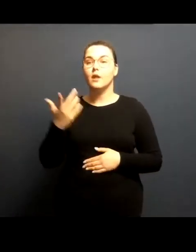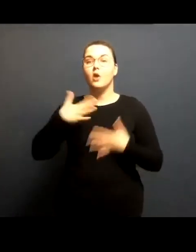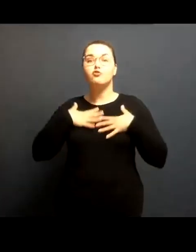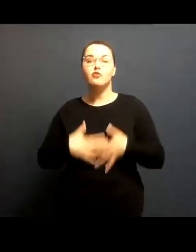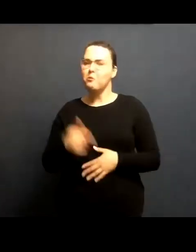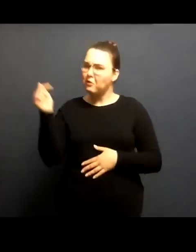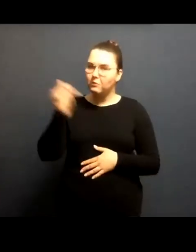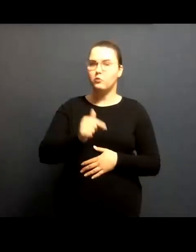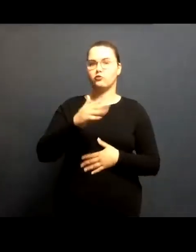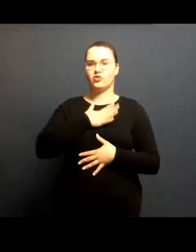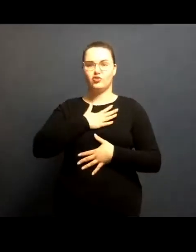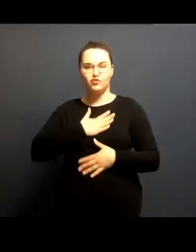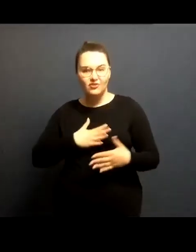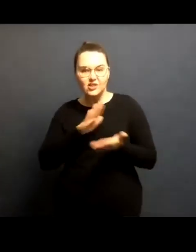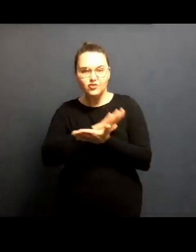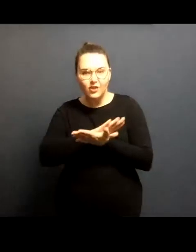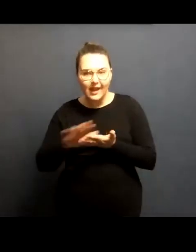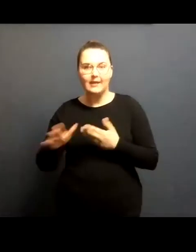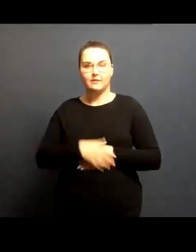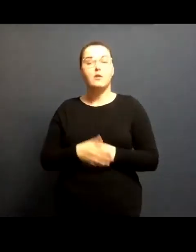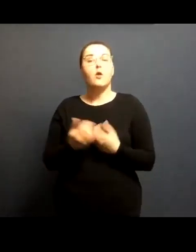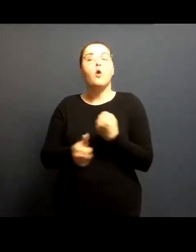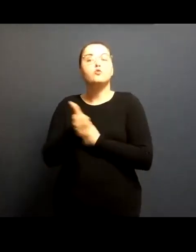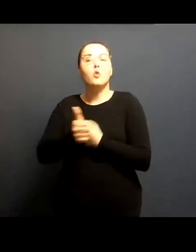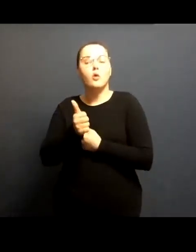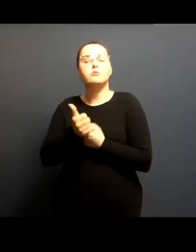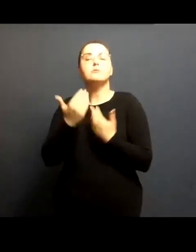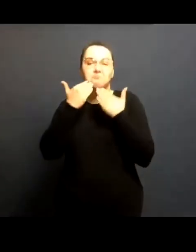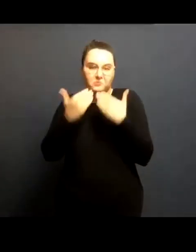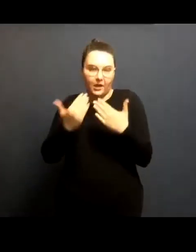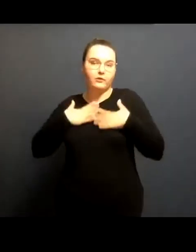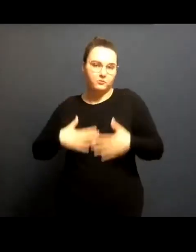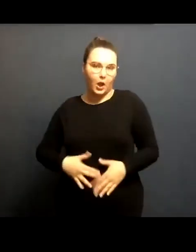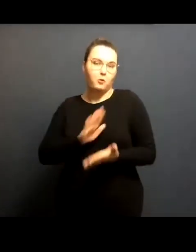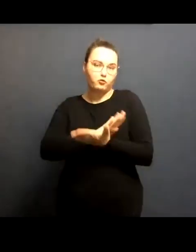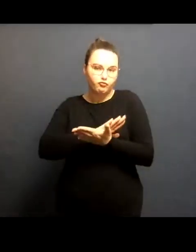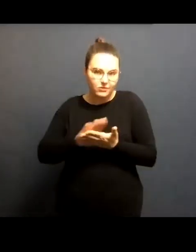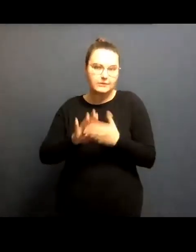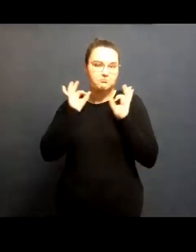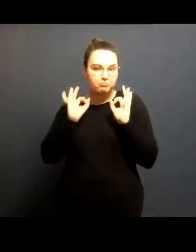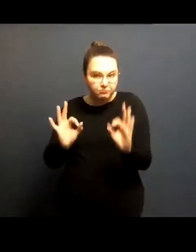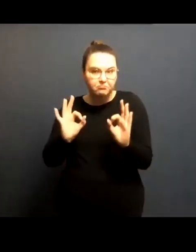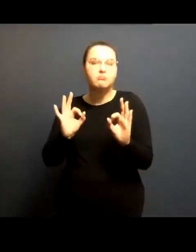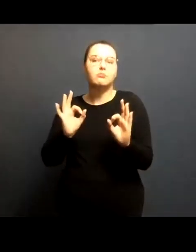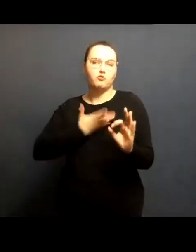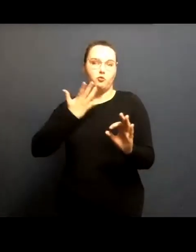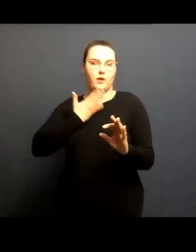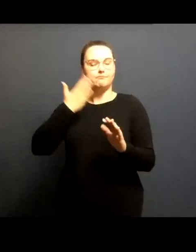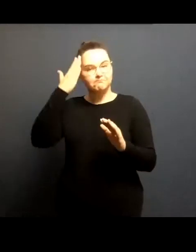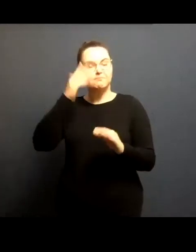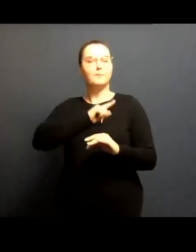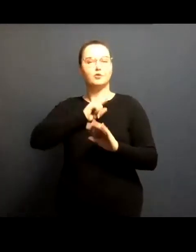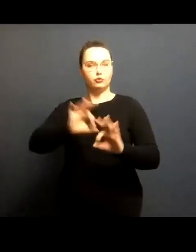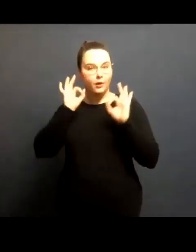zadbane, ponieważ wpływa w ogóle na komfort psychiczny. No i mężczyzna jest odważniejszy, bardziej pewny siebie w łóżku. To mówi